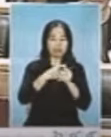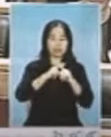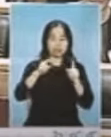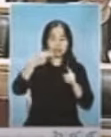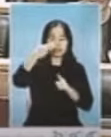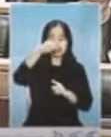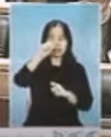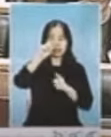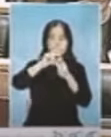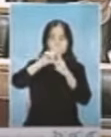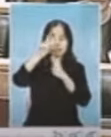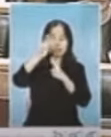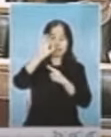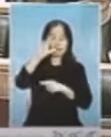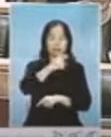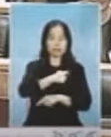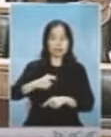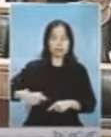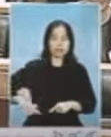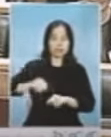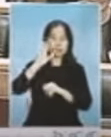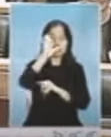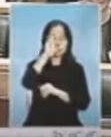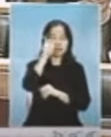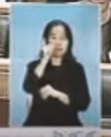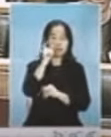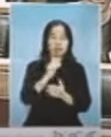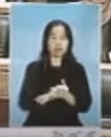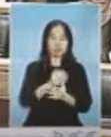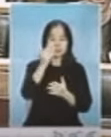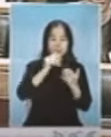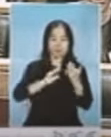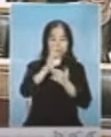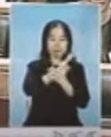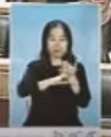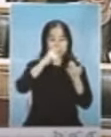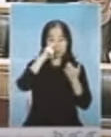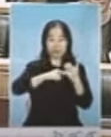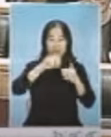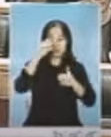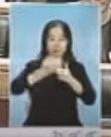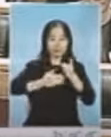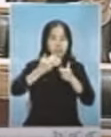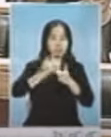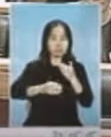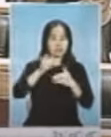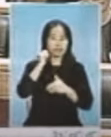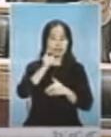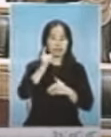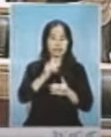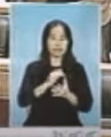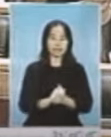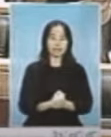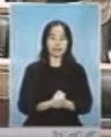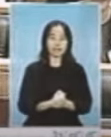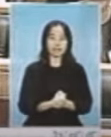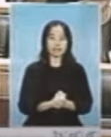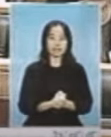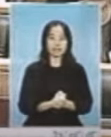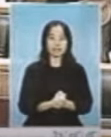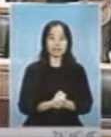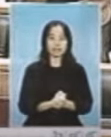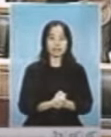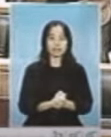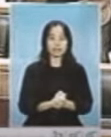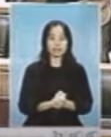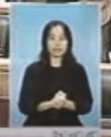ากษัตริย์คงไว้เพราะไม่ฉะนั้นนี่ประเทศชาติมันจะเดินไปไม่ได้มันเดินไปไม่ได้จริงๆ